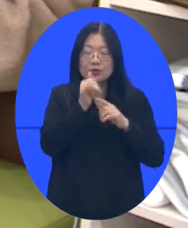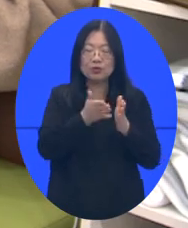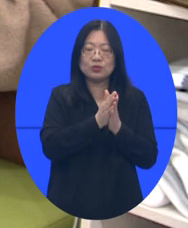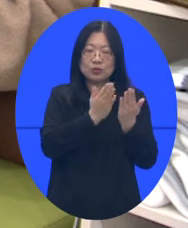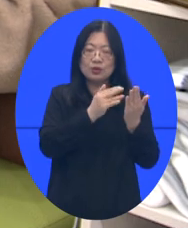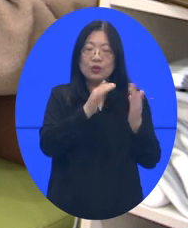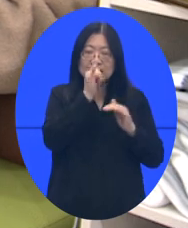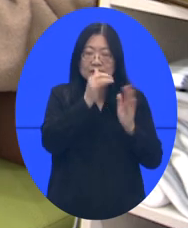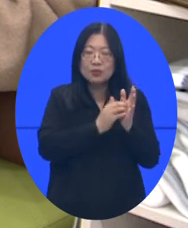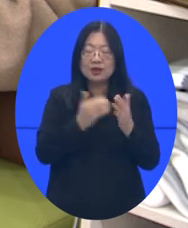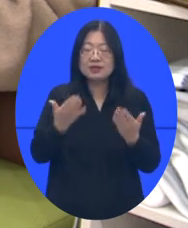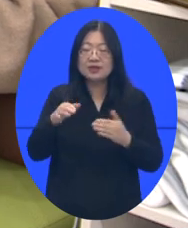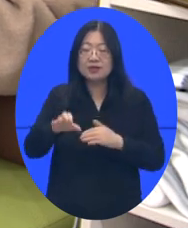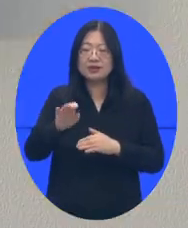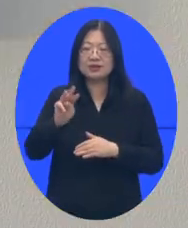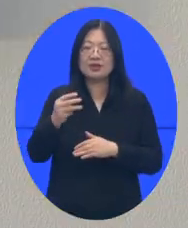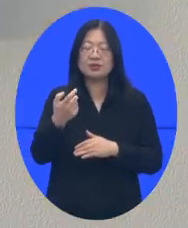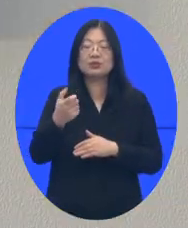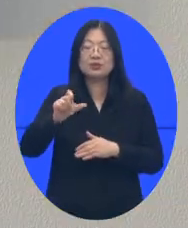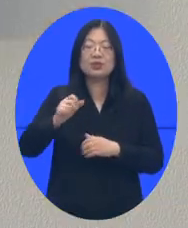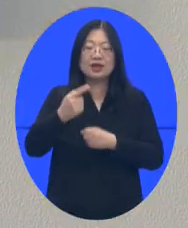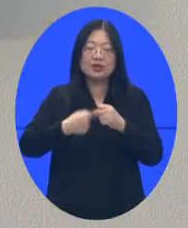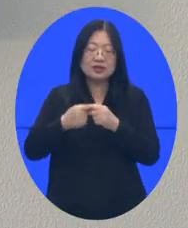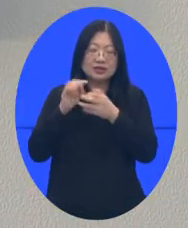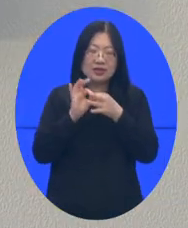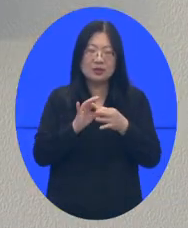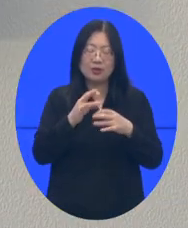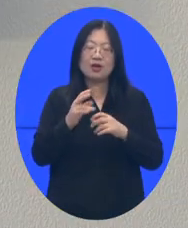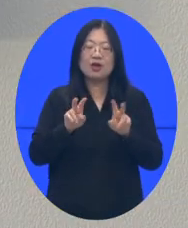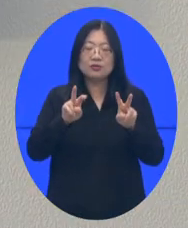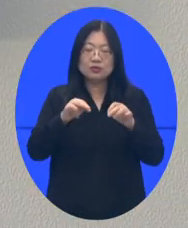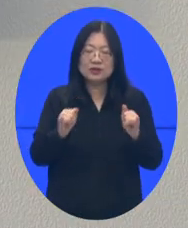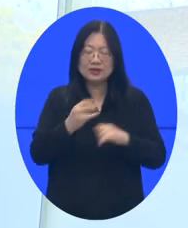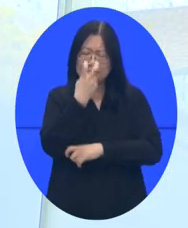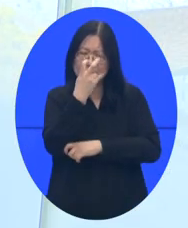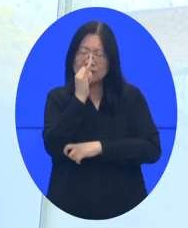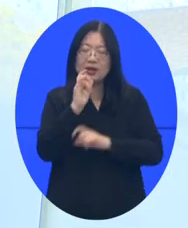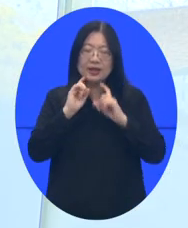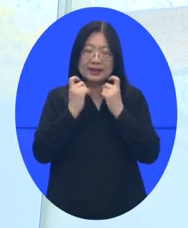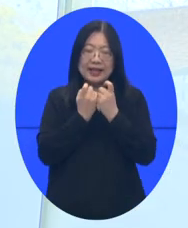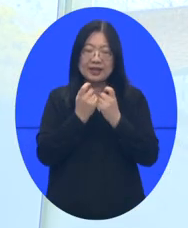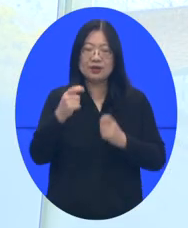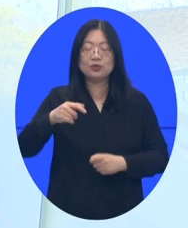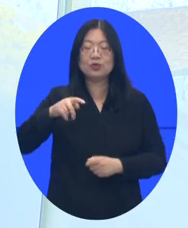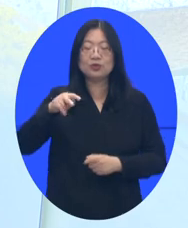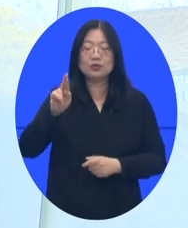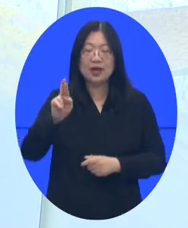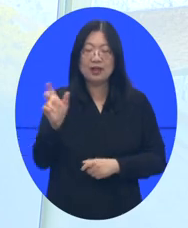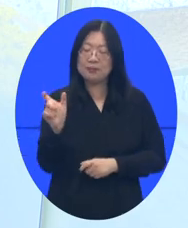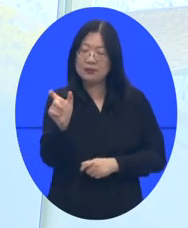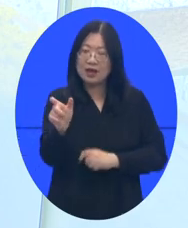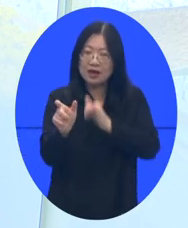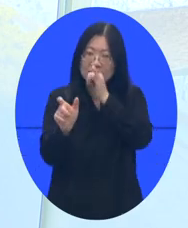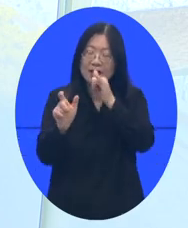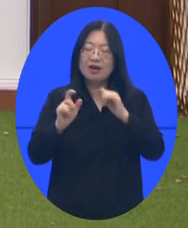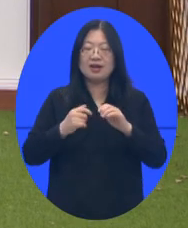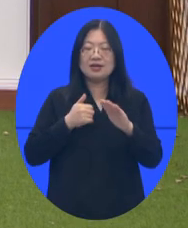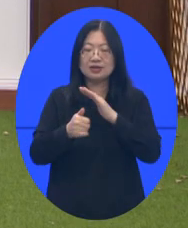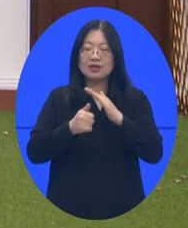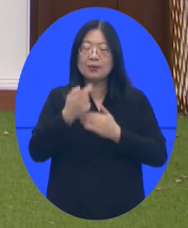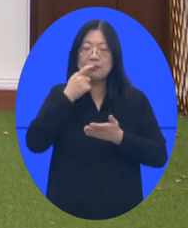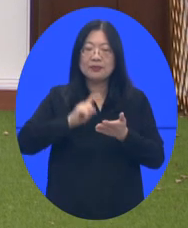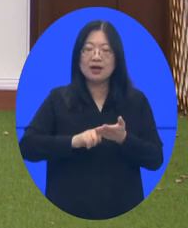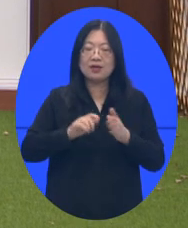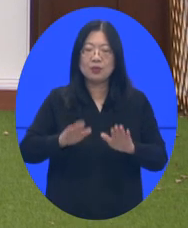쉼터는 연중 24시간 무인 경비 시스템으로 운영되고 개인 qr 코드를 이용해 언제든지 출입할 수 있습니다